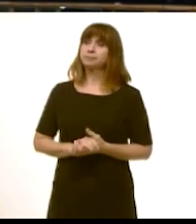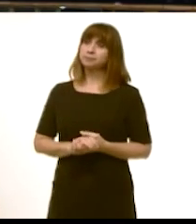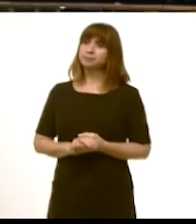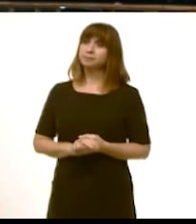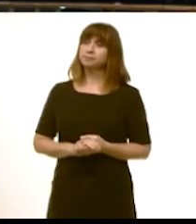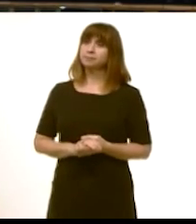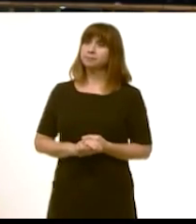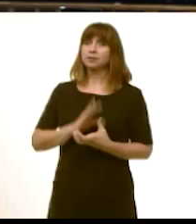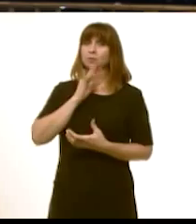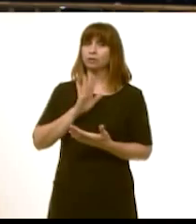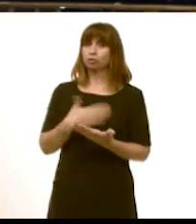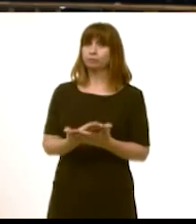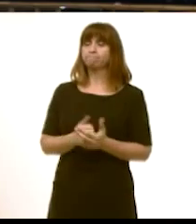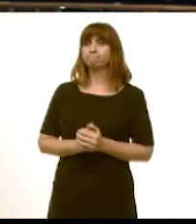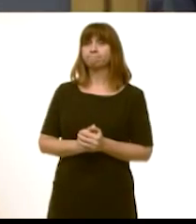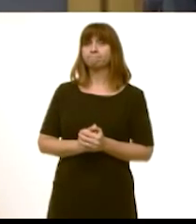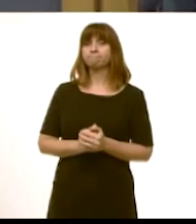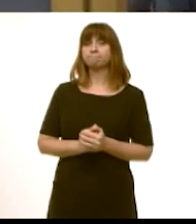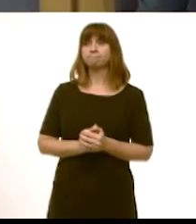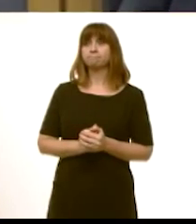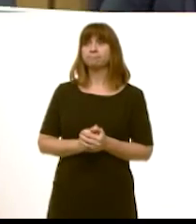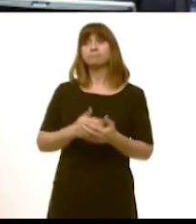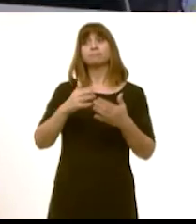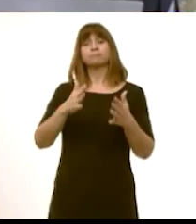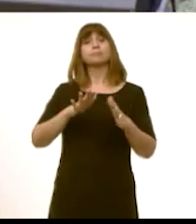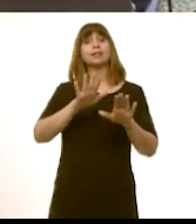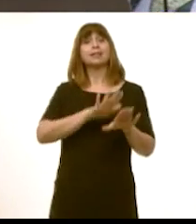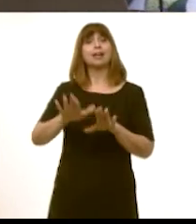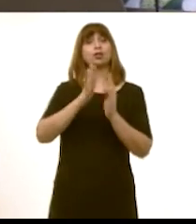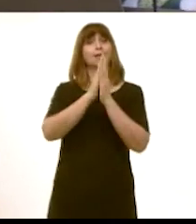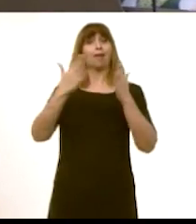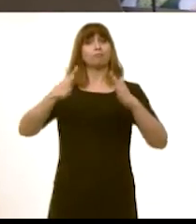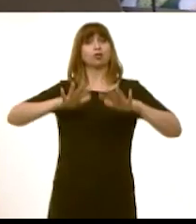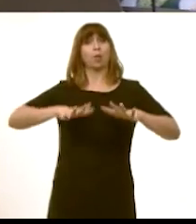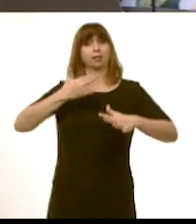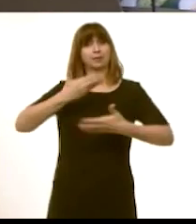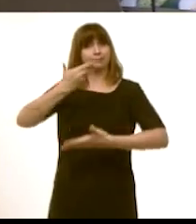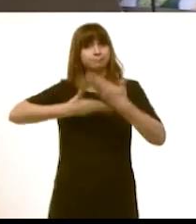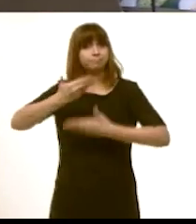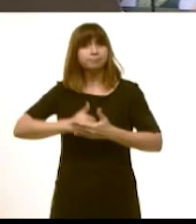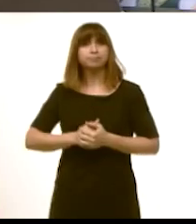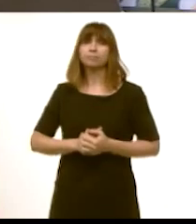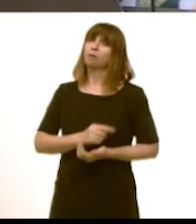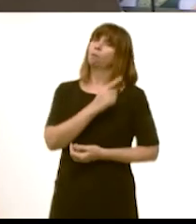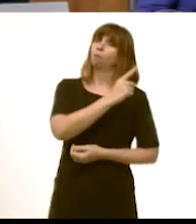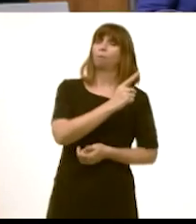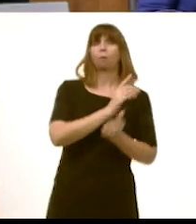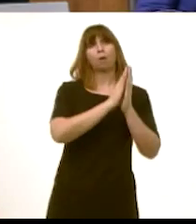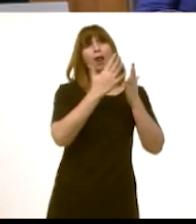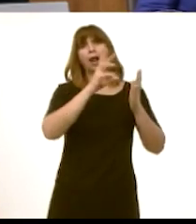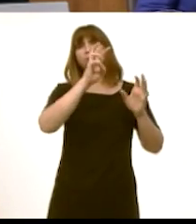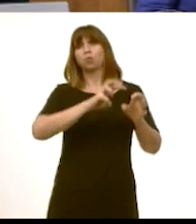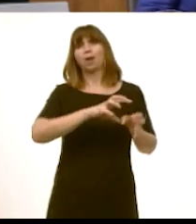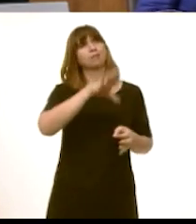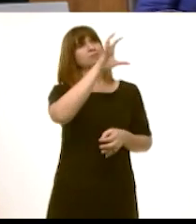Weinidog ddatganiad am y Llyfrgell Genedlaethol? Mae Llyfrgell Genedlaethol Cymru, wrth gwrs, yn un o sefydliadau cenedlaethol iconig.